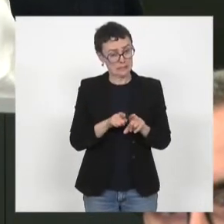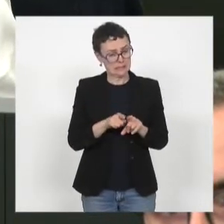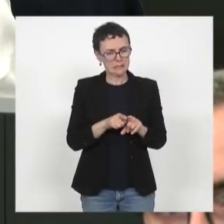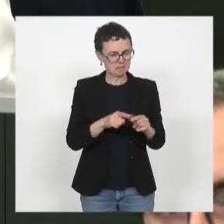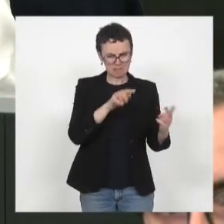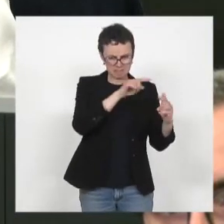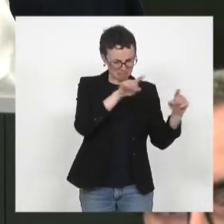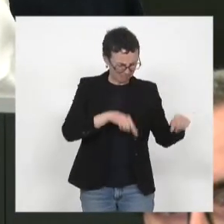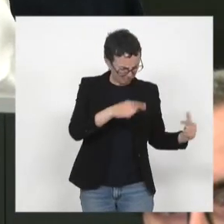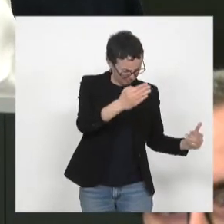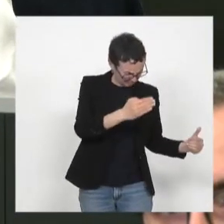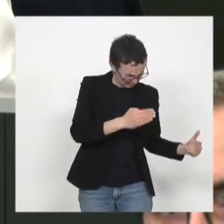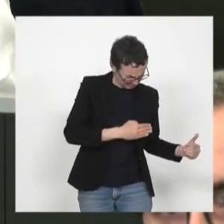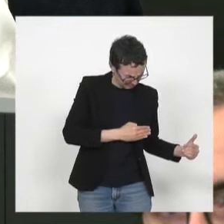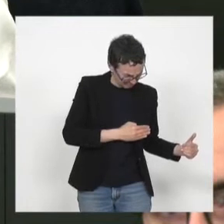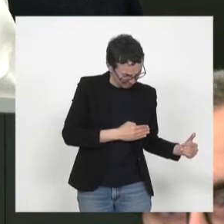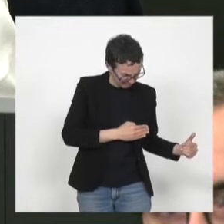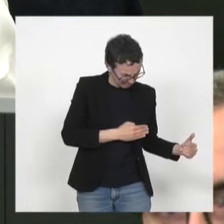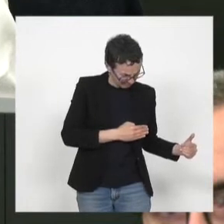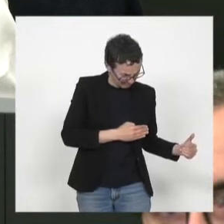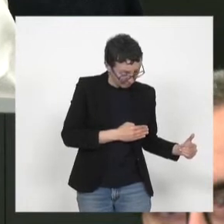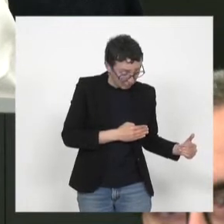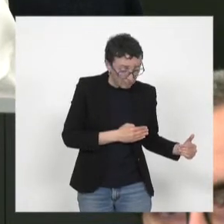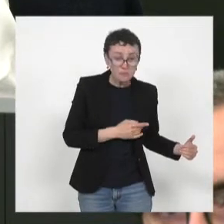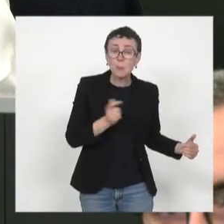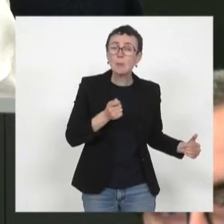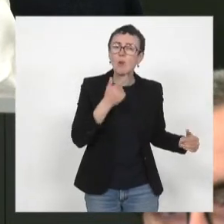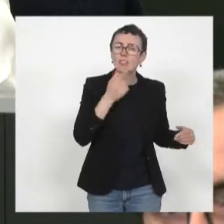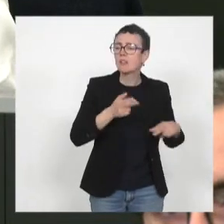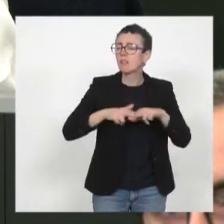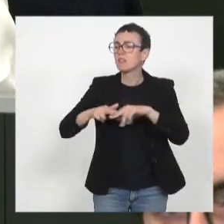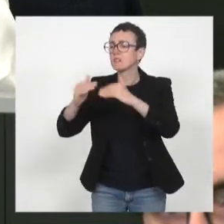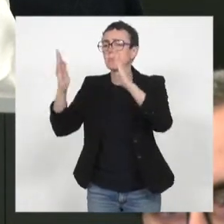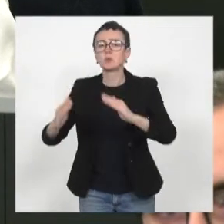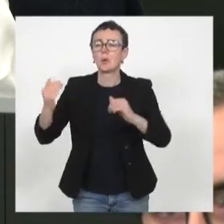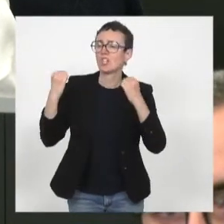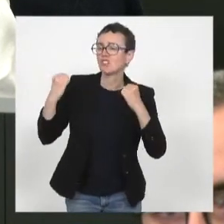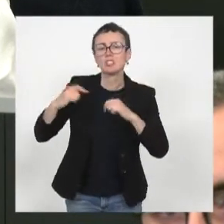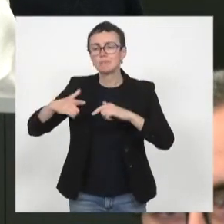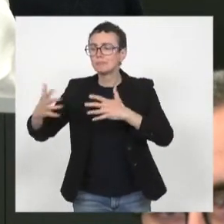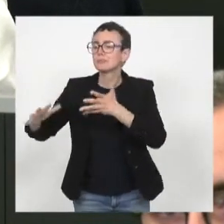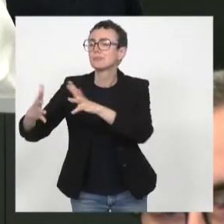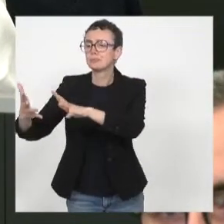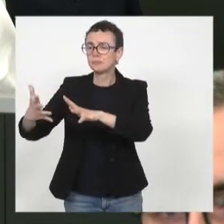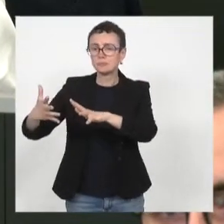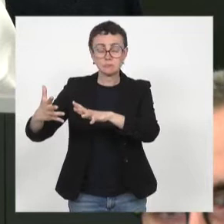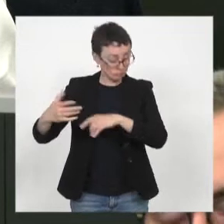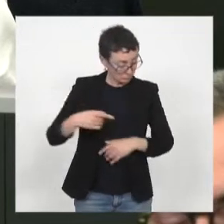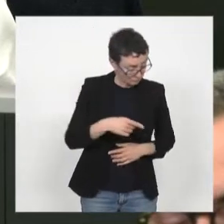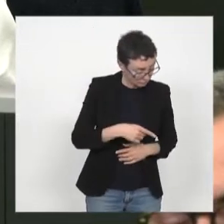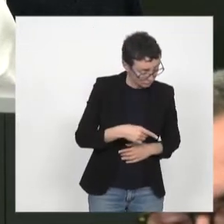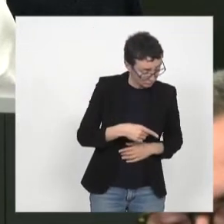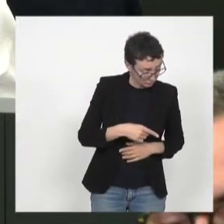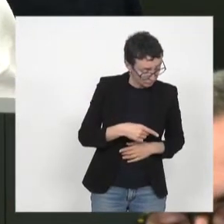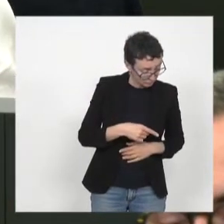métropolitaines, quelques lignes plus haut. Pour réellement massifier les rénovations énergétiques et atteindre nos objectifs, les ménages prioritaires ne suffiront